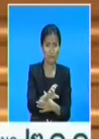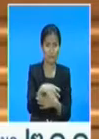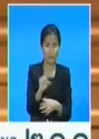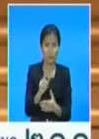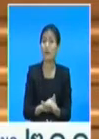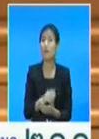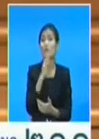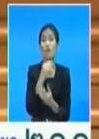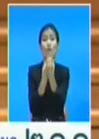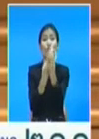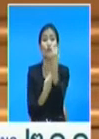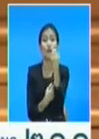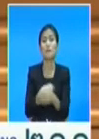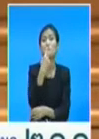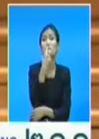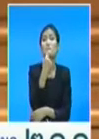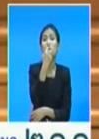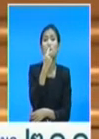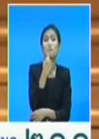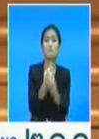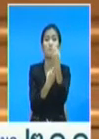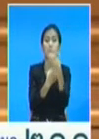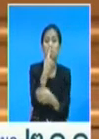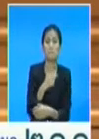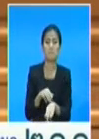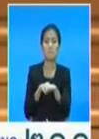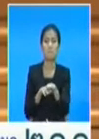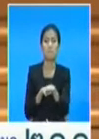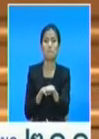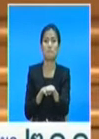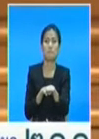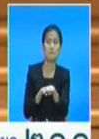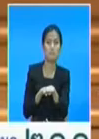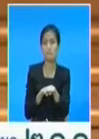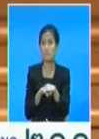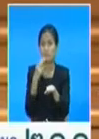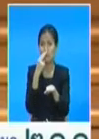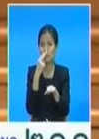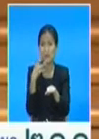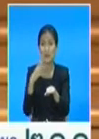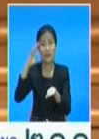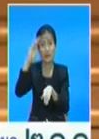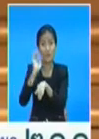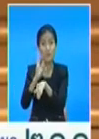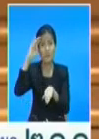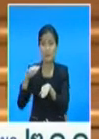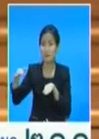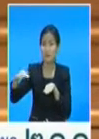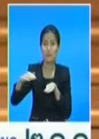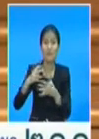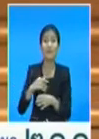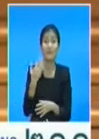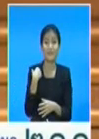อดไม่มีจราจรจอดถามว่าทำไมคุณจอดขาวแดงคุณไม่เห็นเนี่ยเห็นแล้วทำไมยังจอดเพราะไม่เห็นตำร